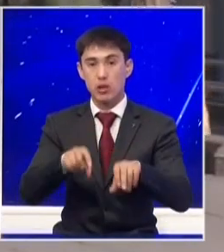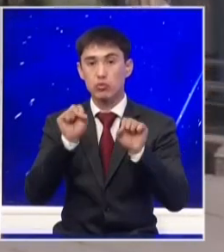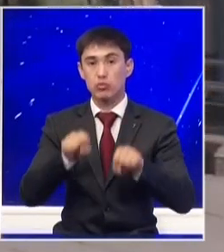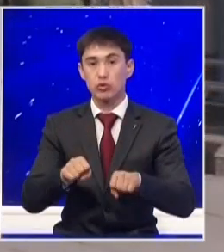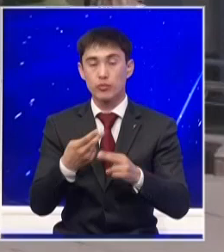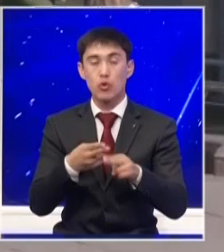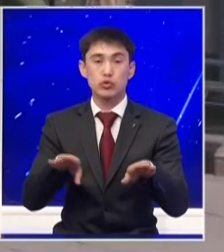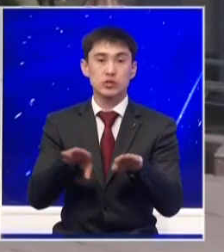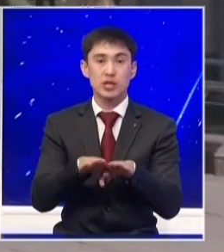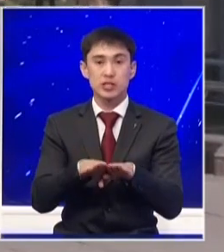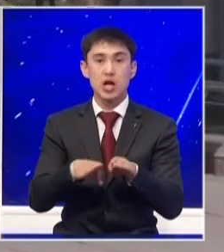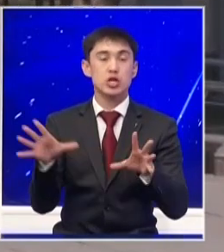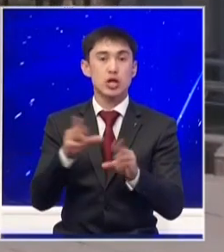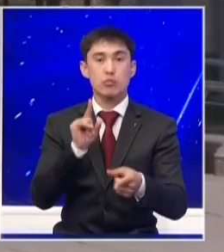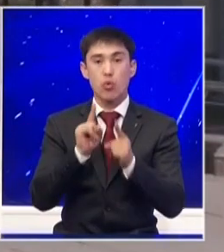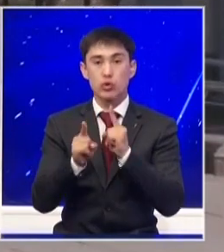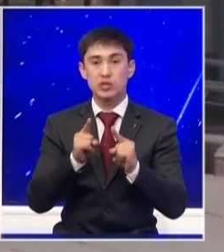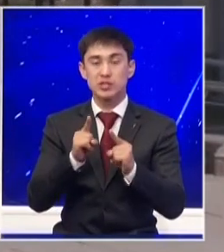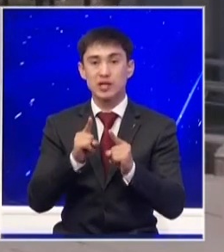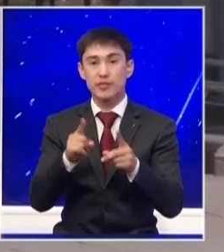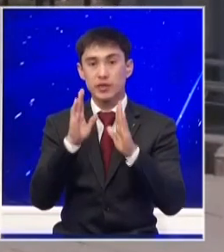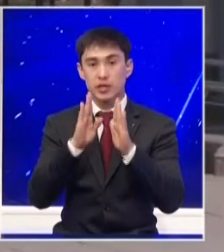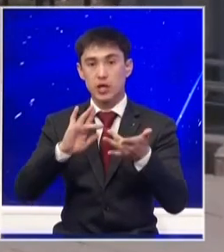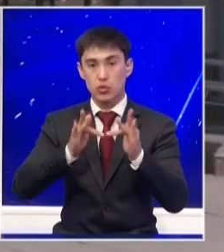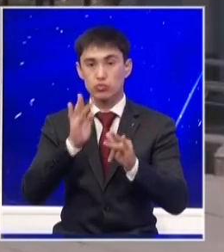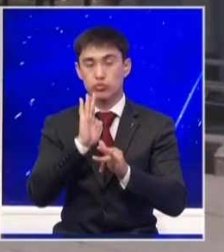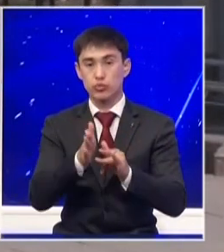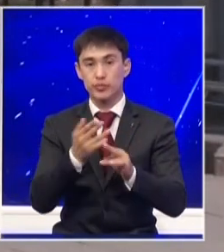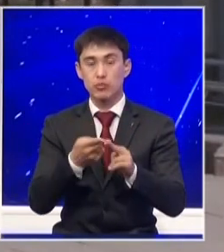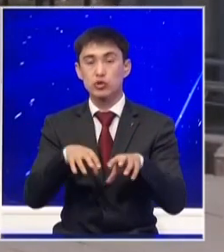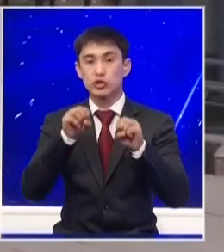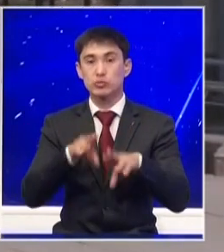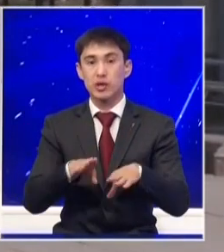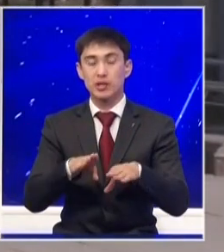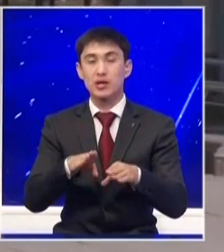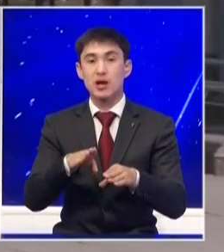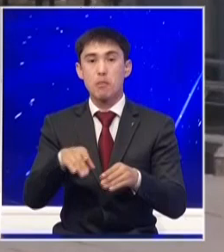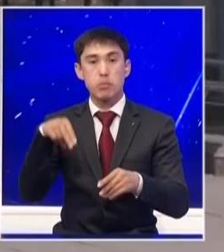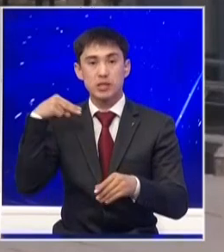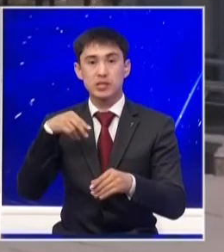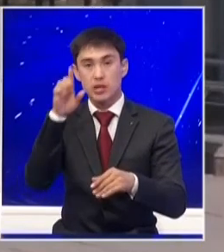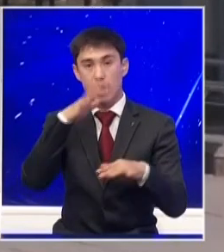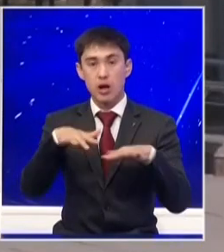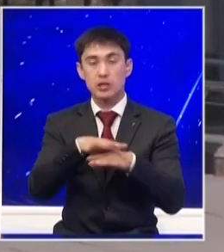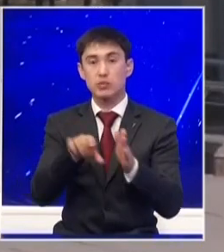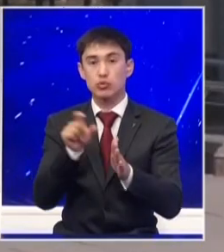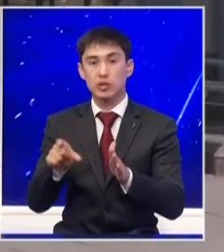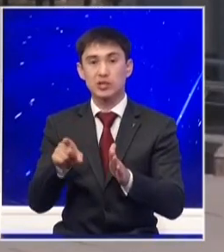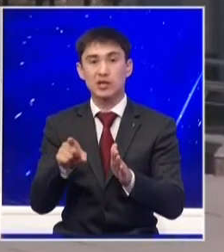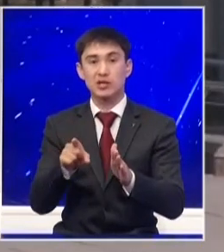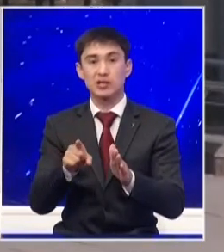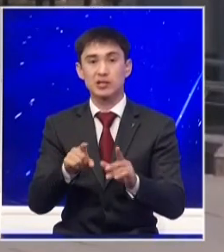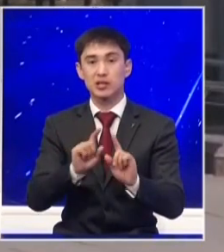отырады. Осылайша жалпы отырыстар тікелей көрсетілмек. Бұл шешімі арқылы президент халық қалаулыларының жайлы